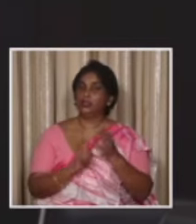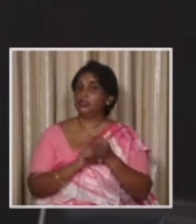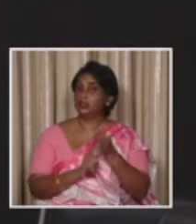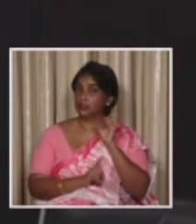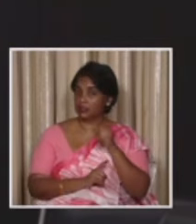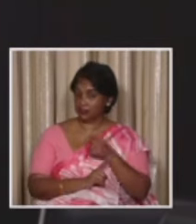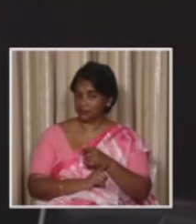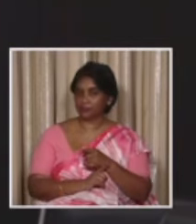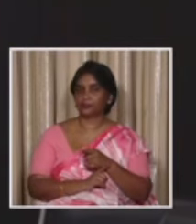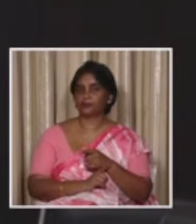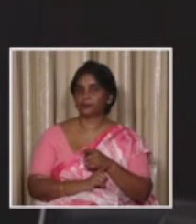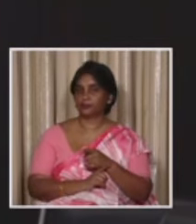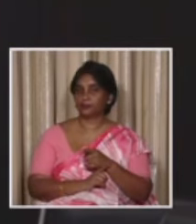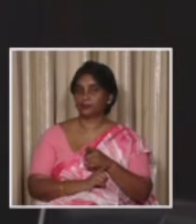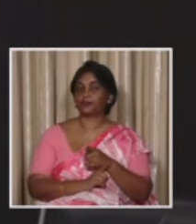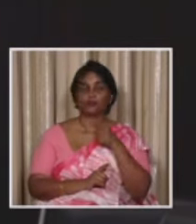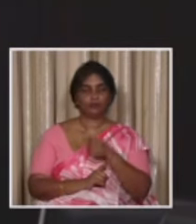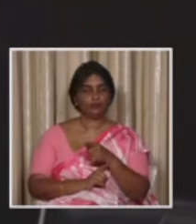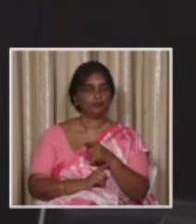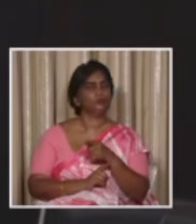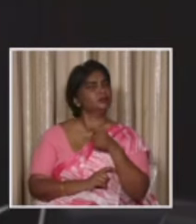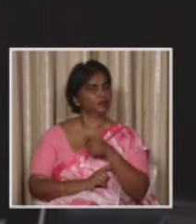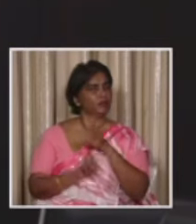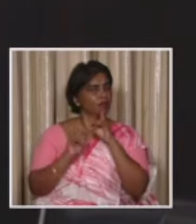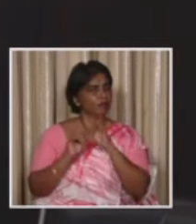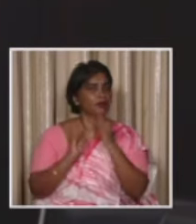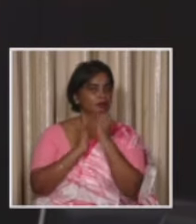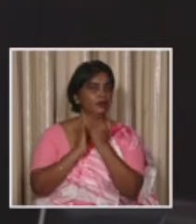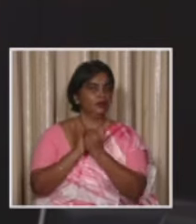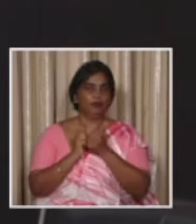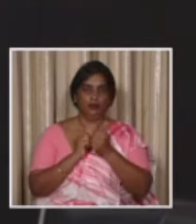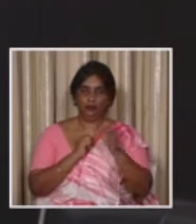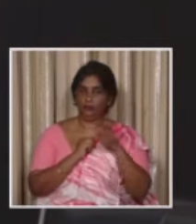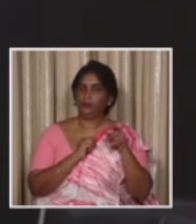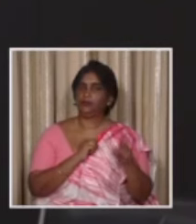ජනාධිපතිතුමා මේ අපි මේ මෙවැනි වැඩපිළිවෙල ගිහිල්ලා